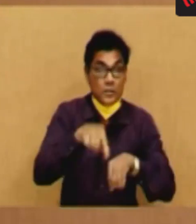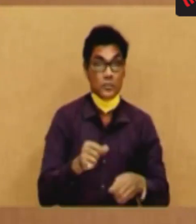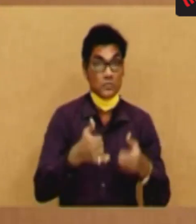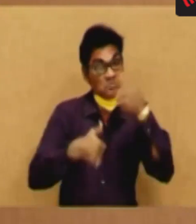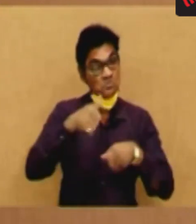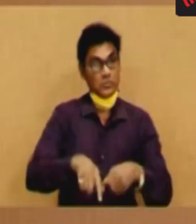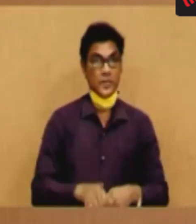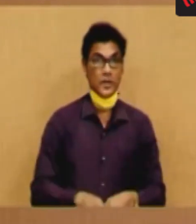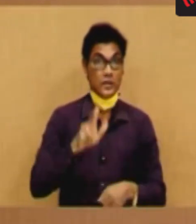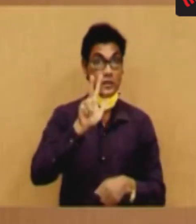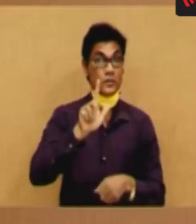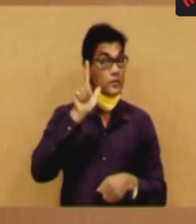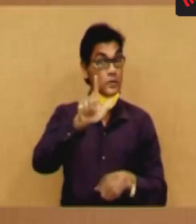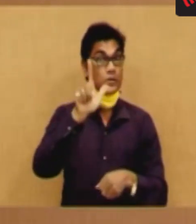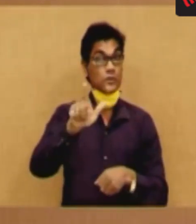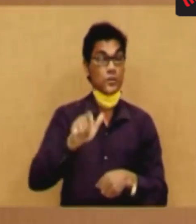हलाणी